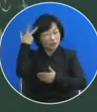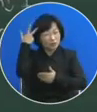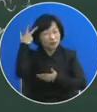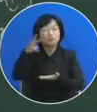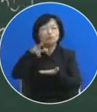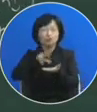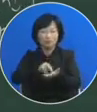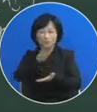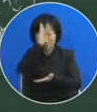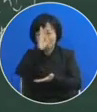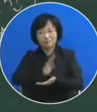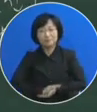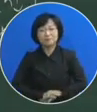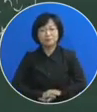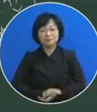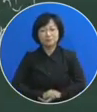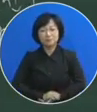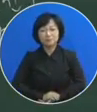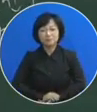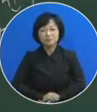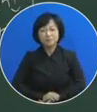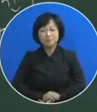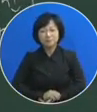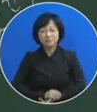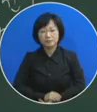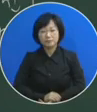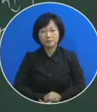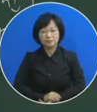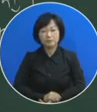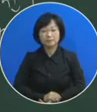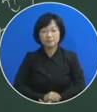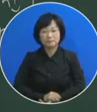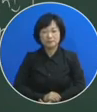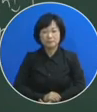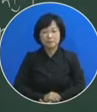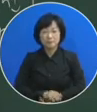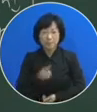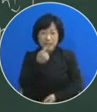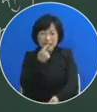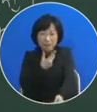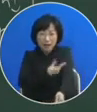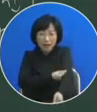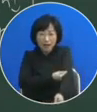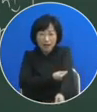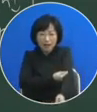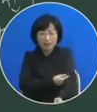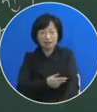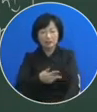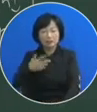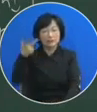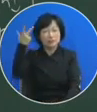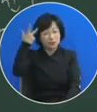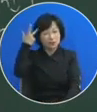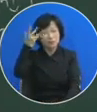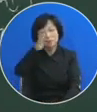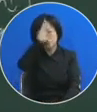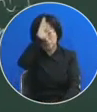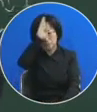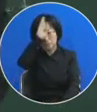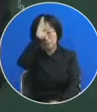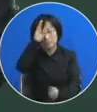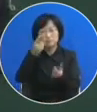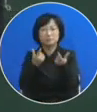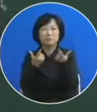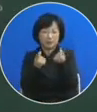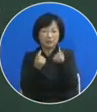anyway they're all dying from mental illness. 저는 정신병에 대한 전문성이 없기 때문에 하는 얘긴데요. 마약 그거 다 정신병입니다. Now, I don't have any expertise on mental illness. That's why I'm saying this, but